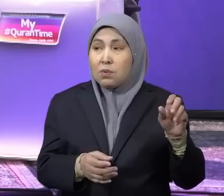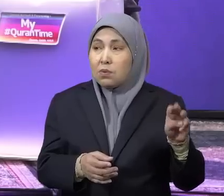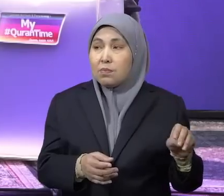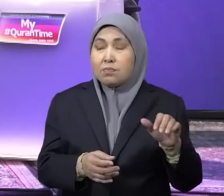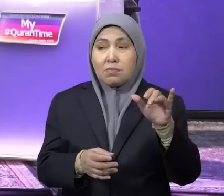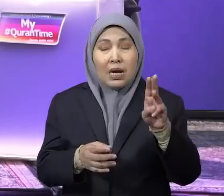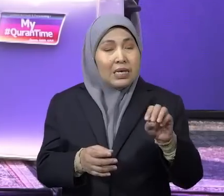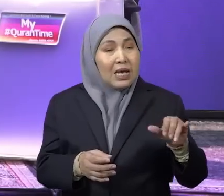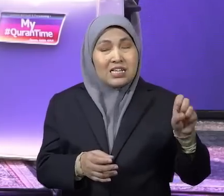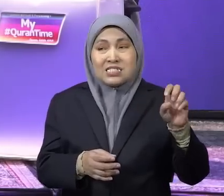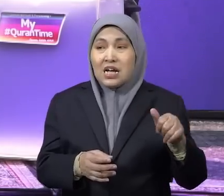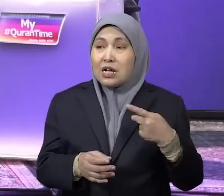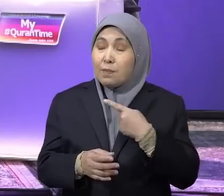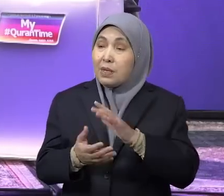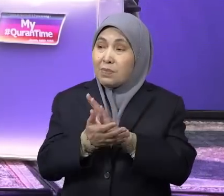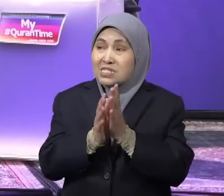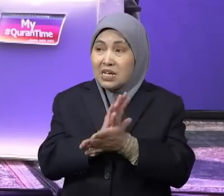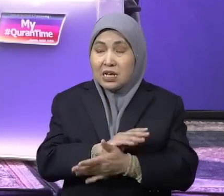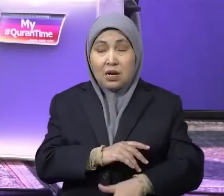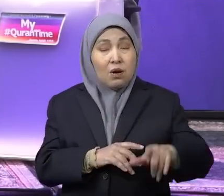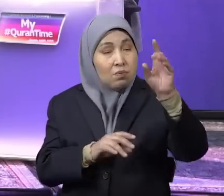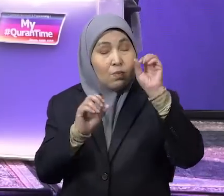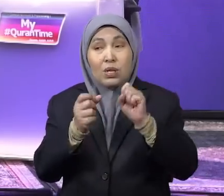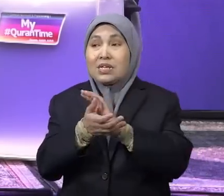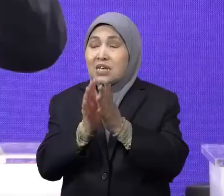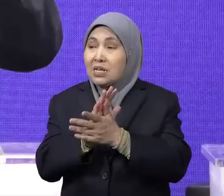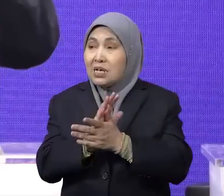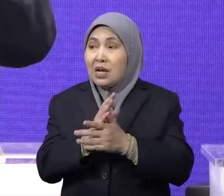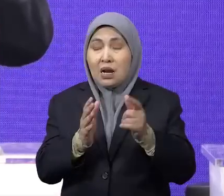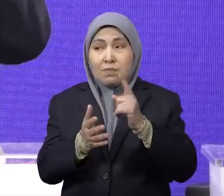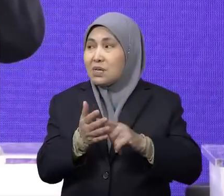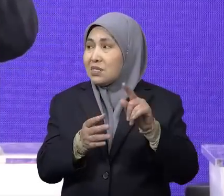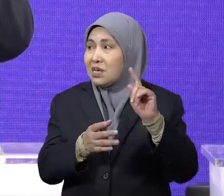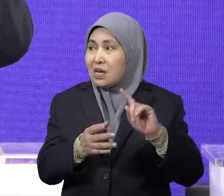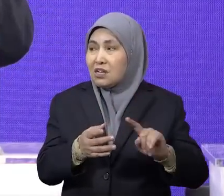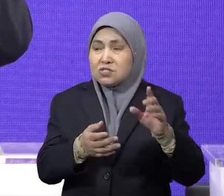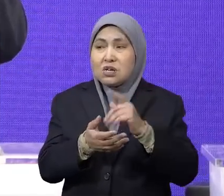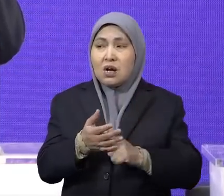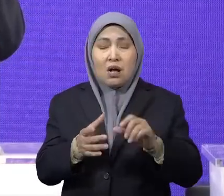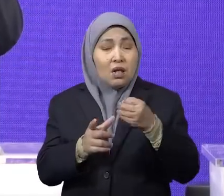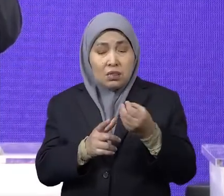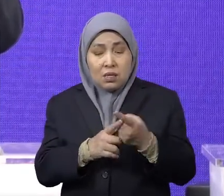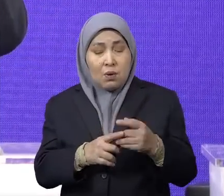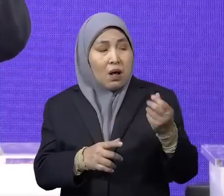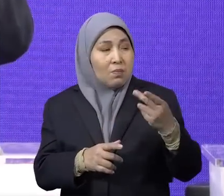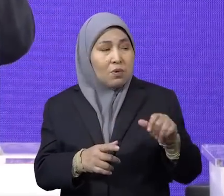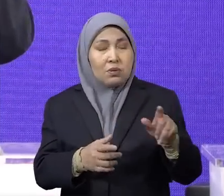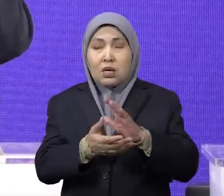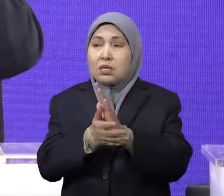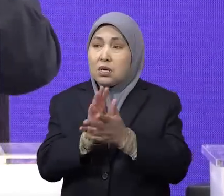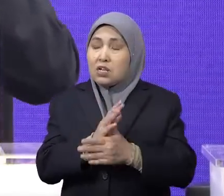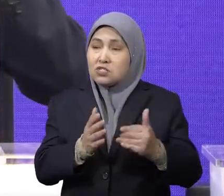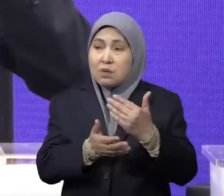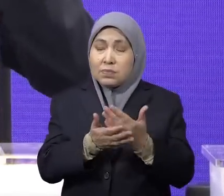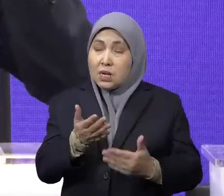yasha? Kenapa Allah Ta'ala kata kami menjadikan, Allah Ta'ala boleh jadikan apa sahaja? Kerana ikhlak ataupun khalqun ni adalah menjadikan